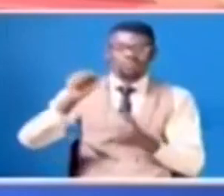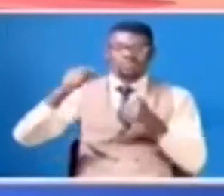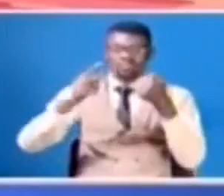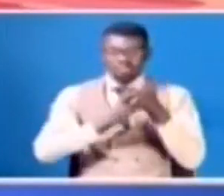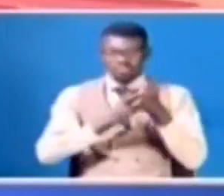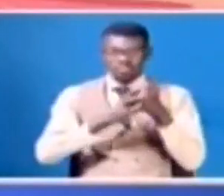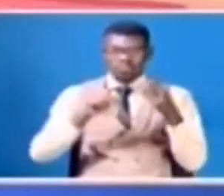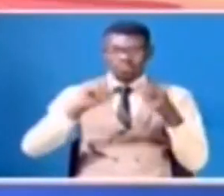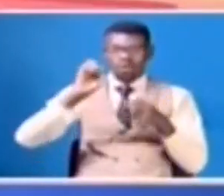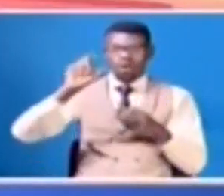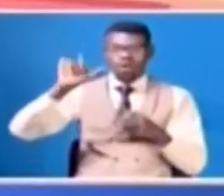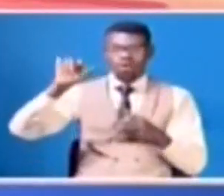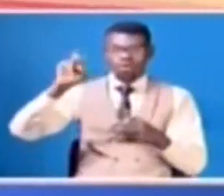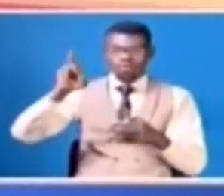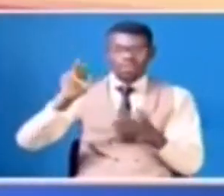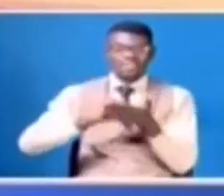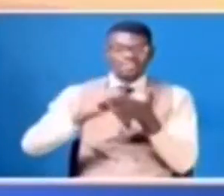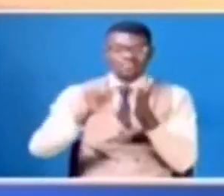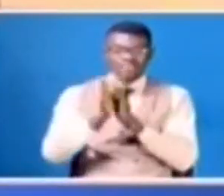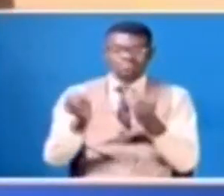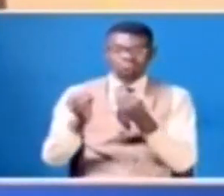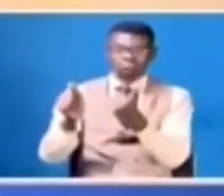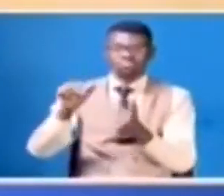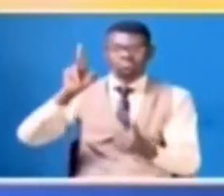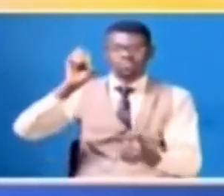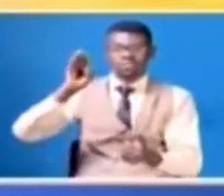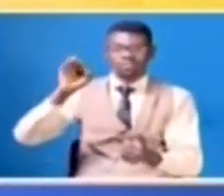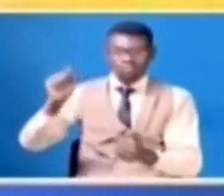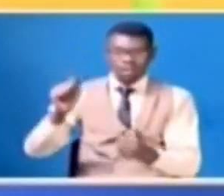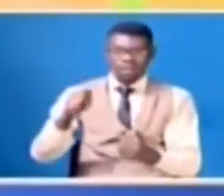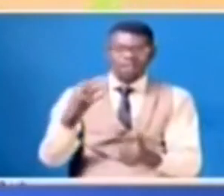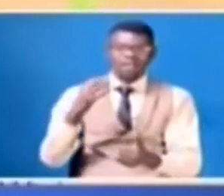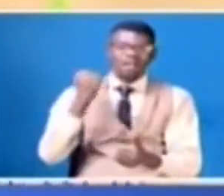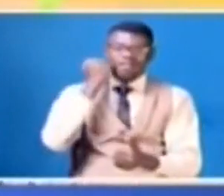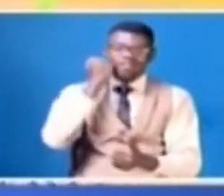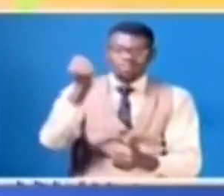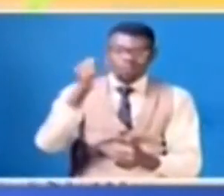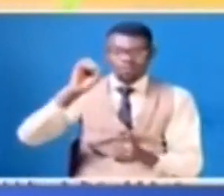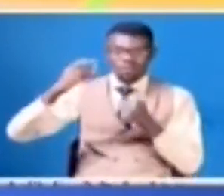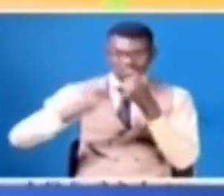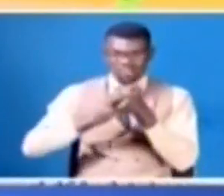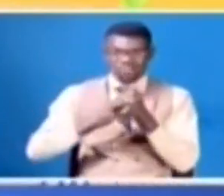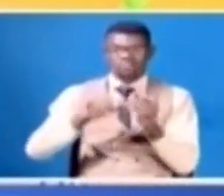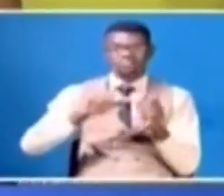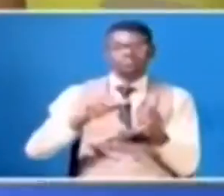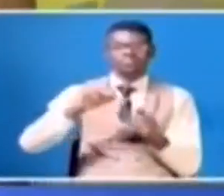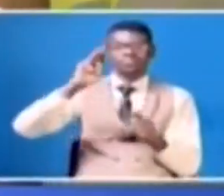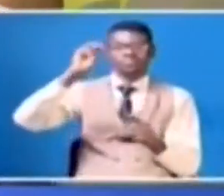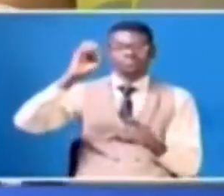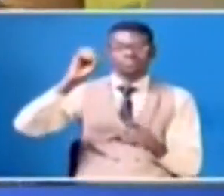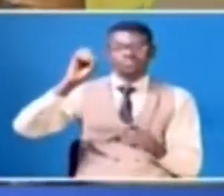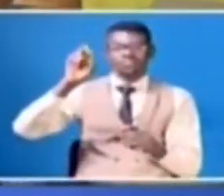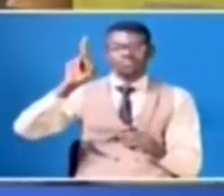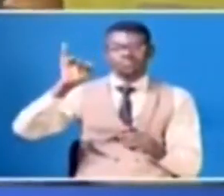Shikuku amechaguliwa kuwa katibu mkuu na kumbwaga Roba Shituma kwa kura 507. Aidha Morris Chichi